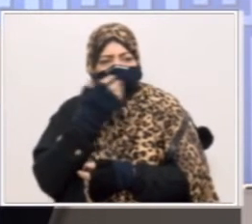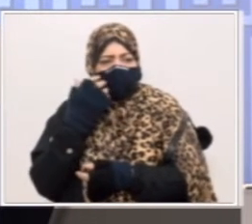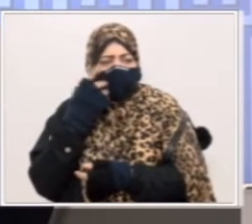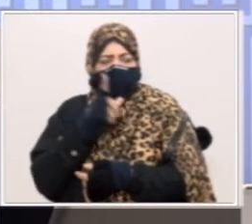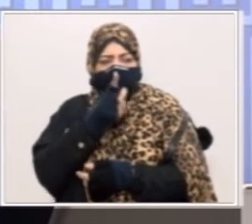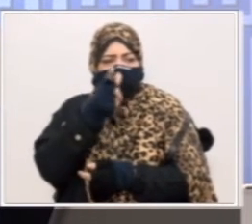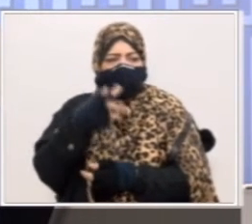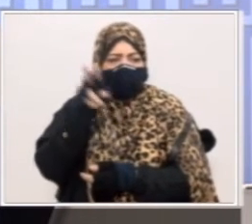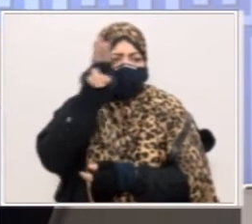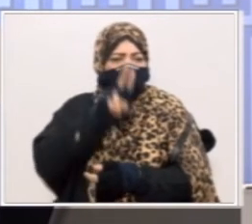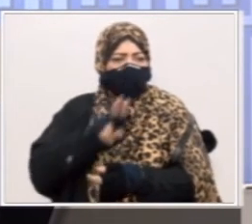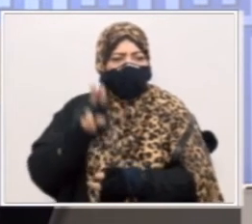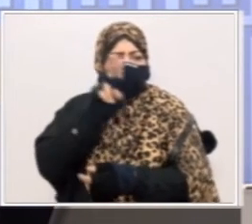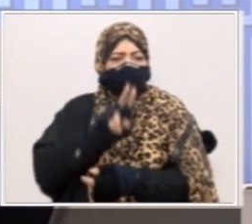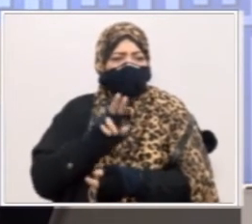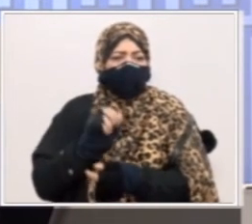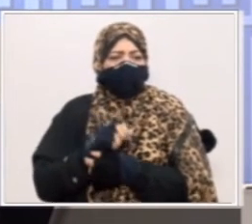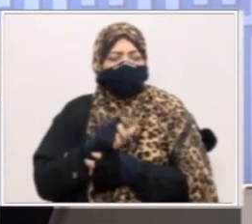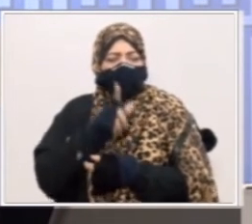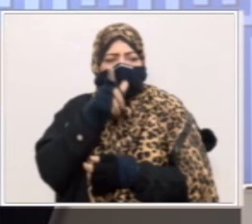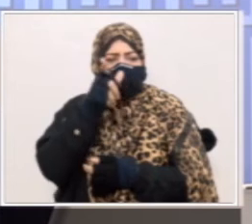يقول لي بيت في